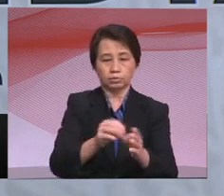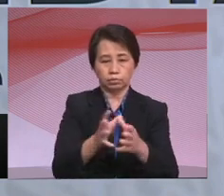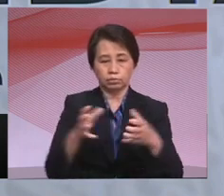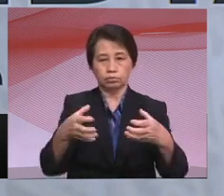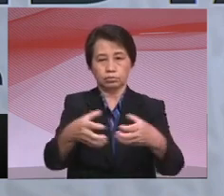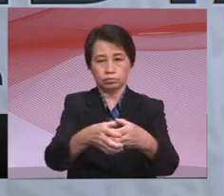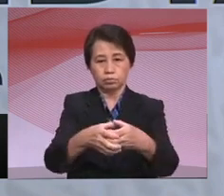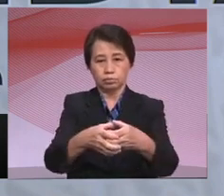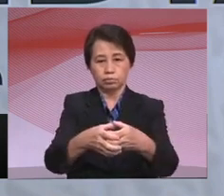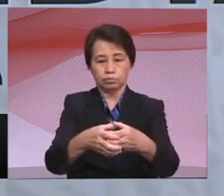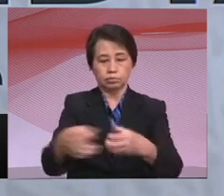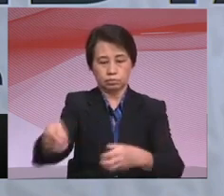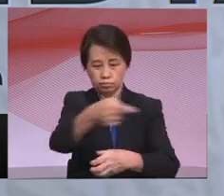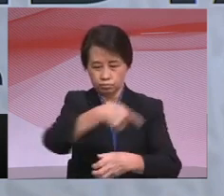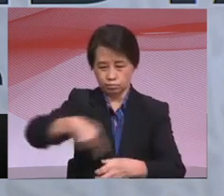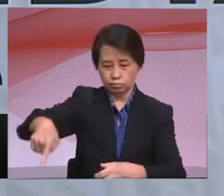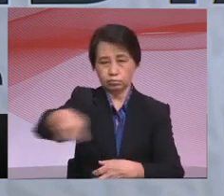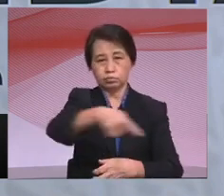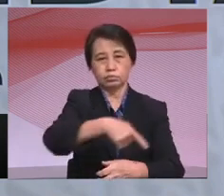kalangan mereka yang